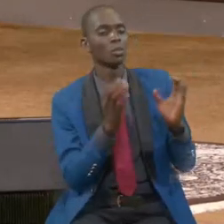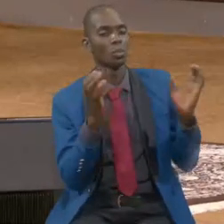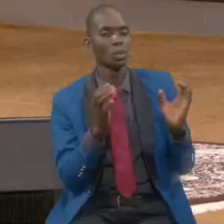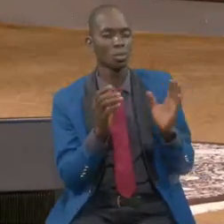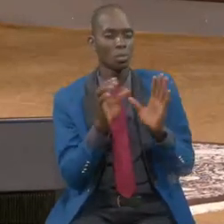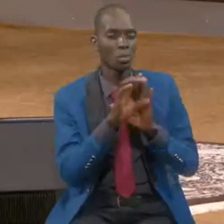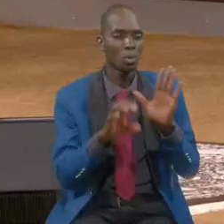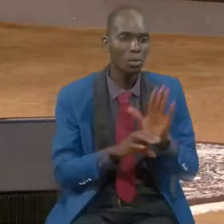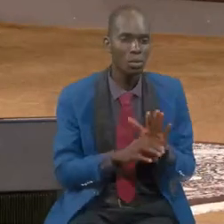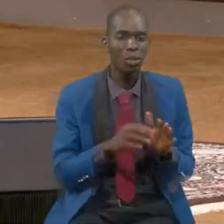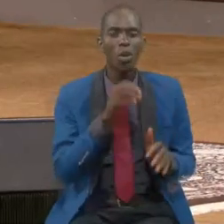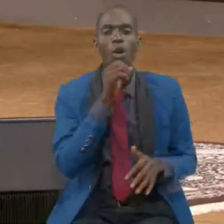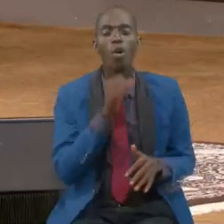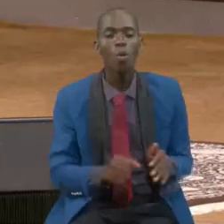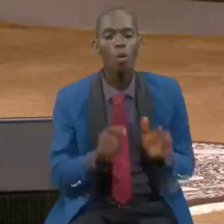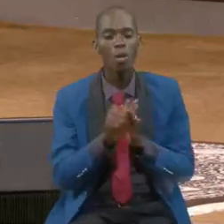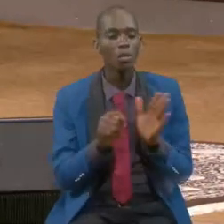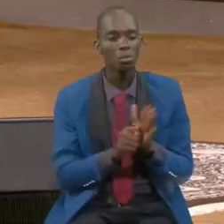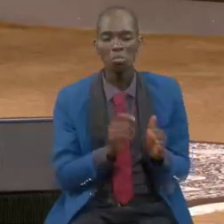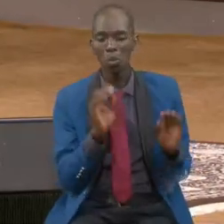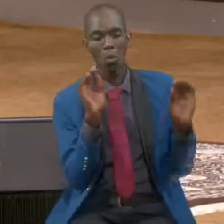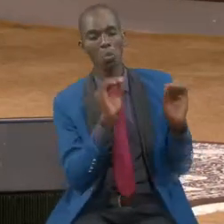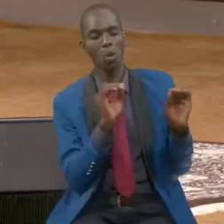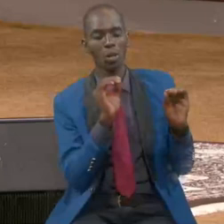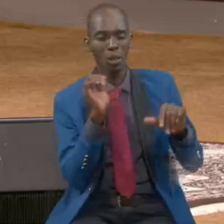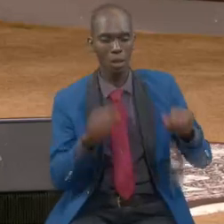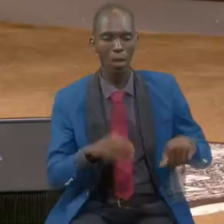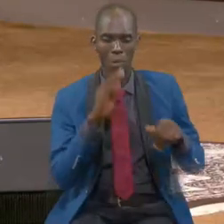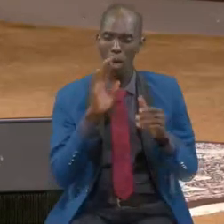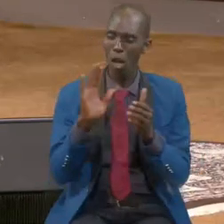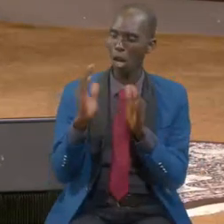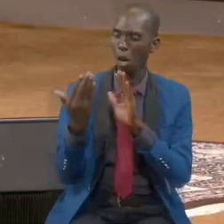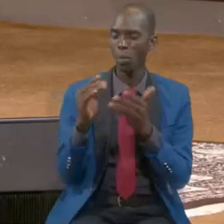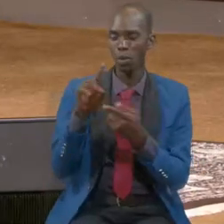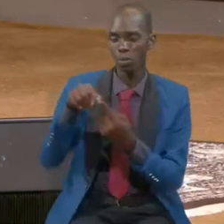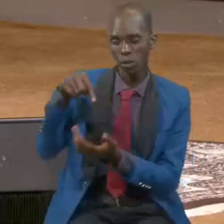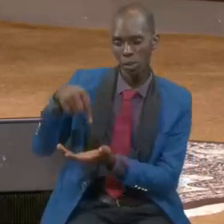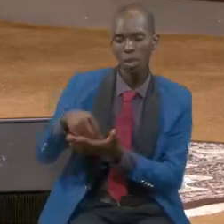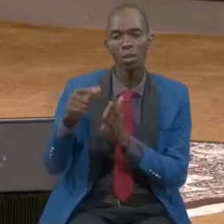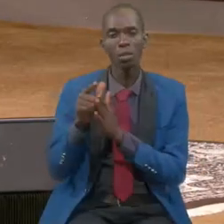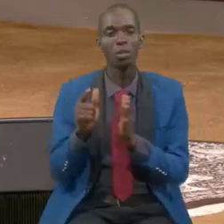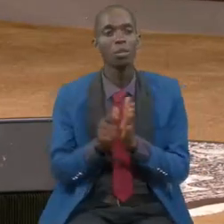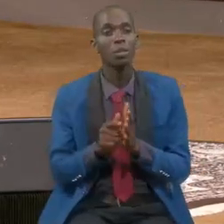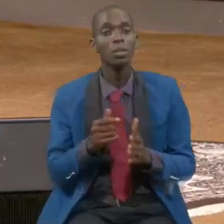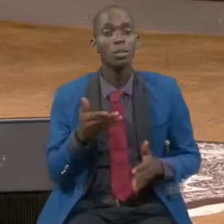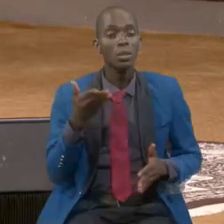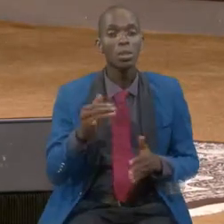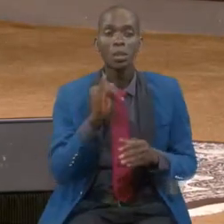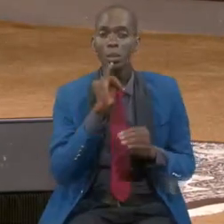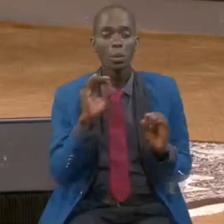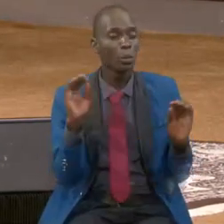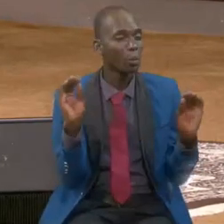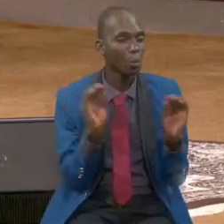Tous ces commandements cérémoniaux de l'Ancien Testament, aucun ne peut être comparé à